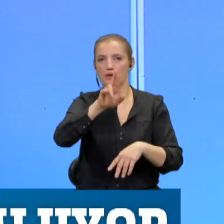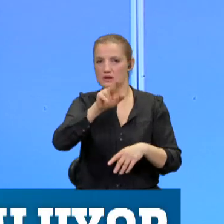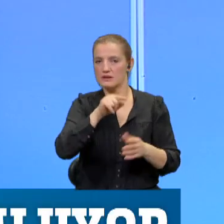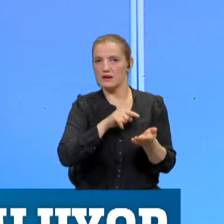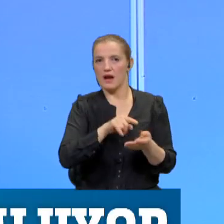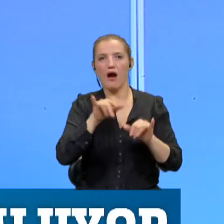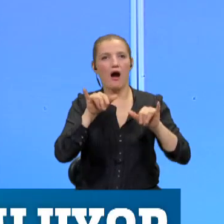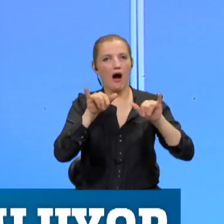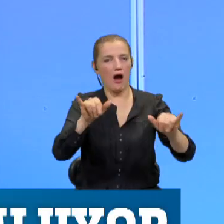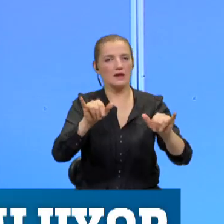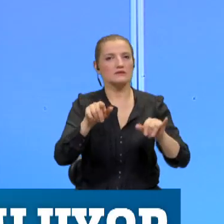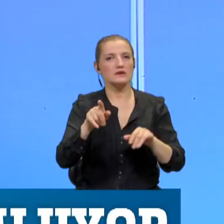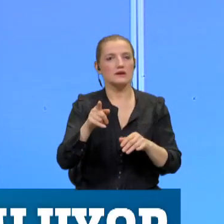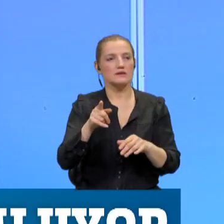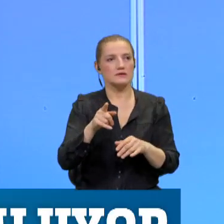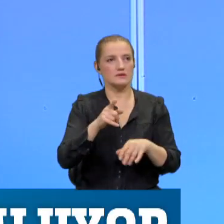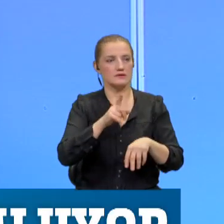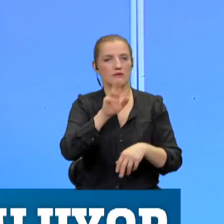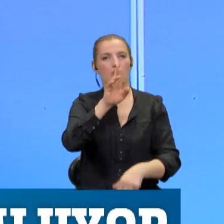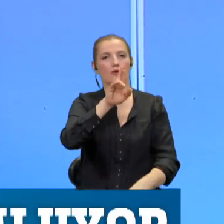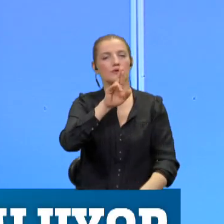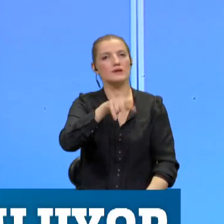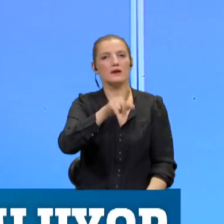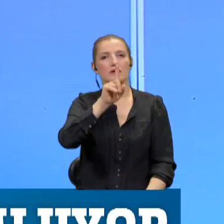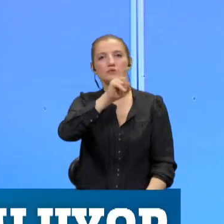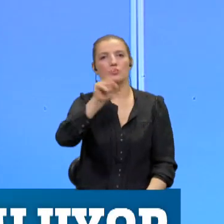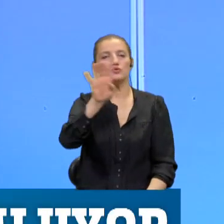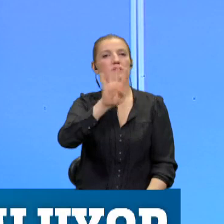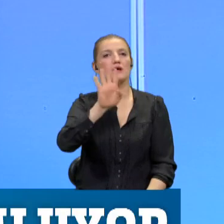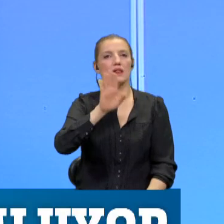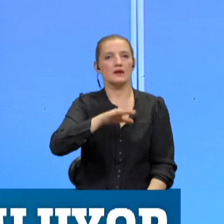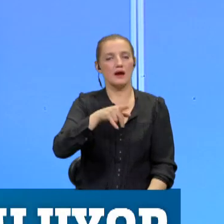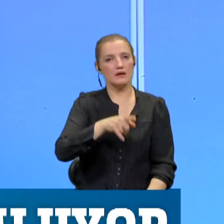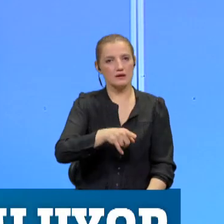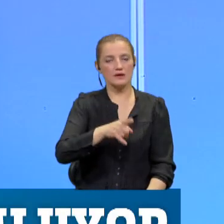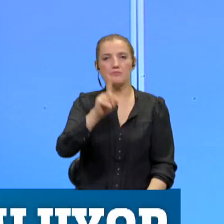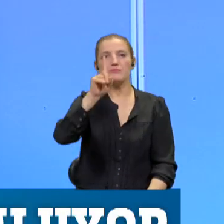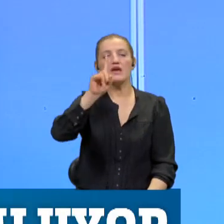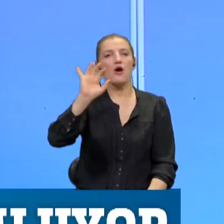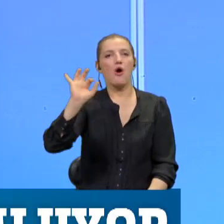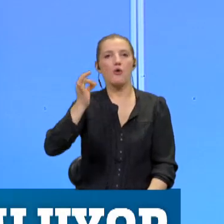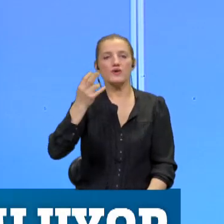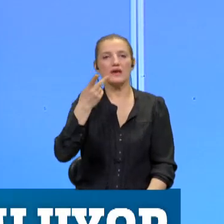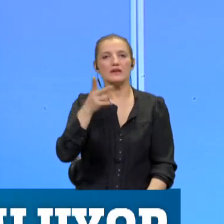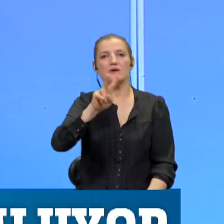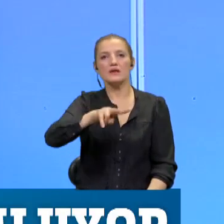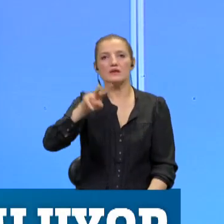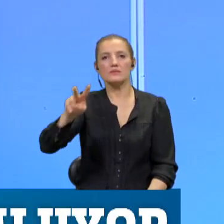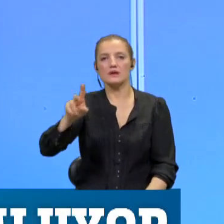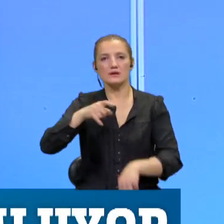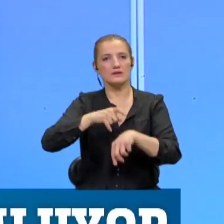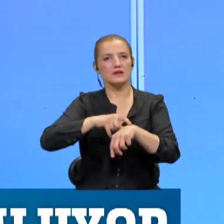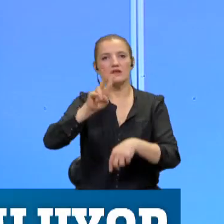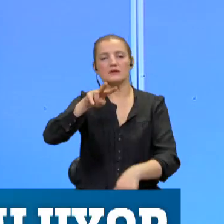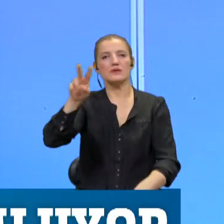aynı miktarda almış 12 12 940 lira tutmuş Evet bir Ocak 21 22 22